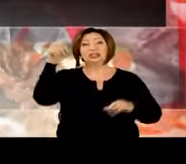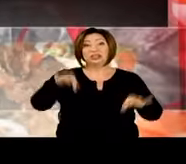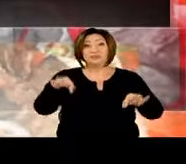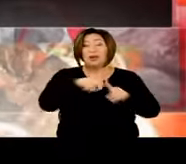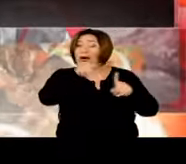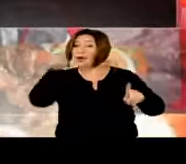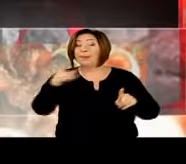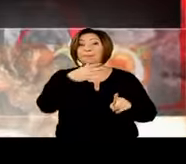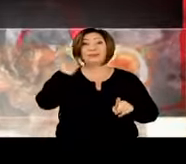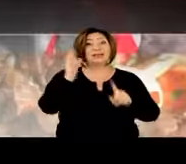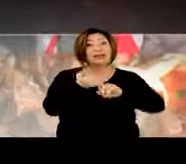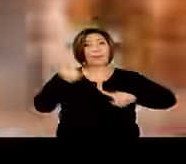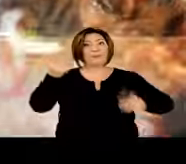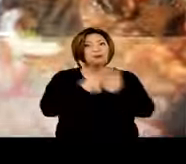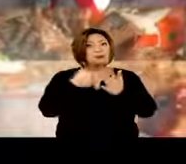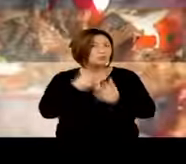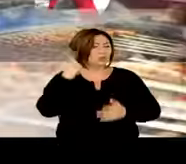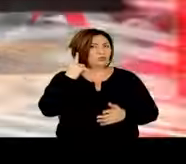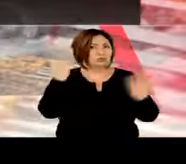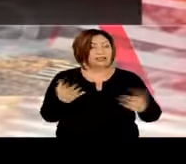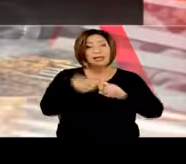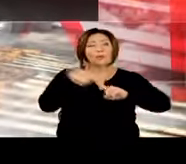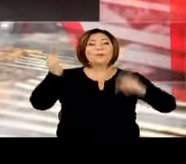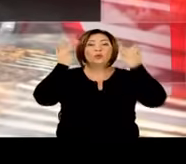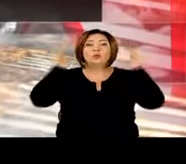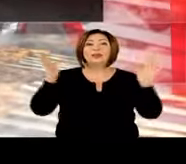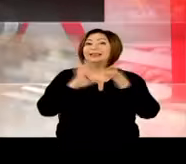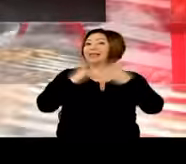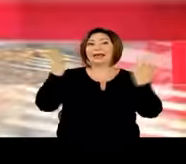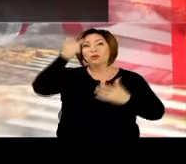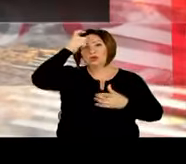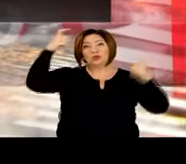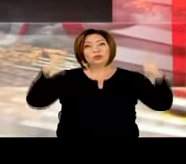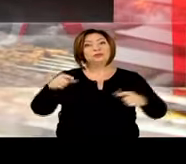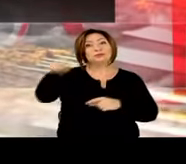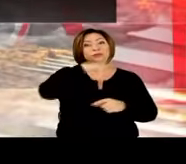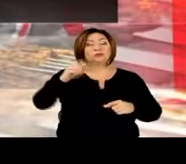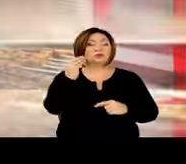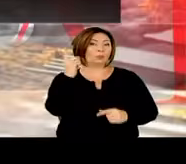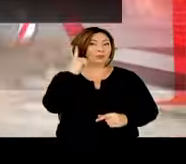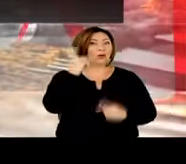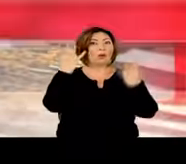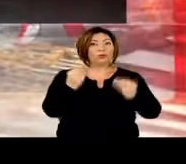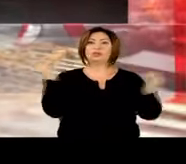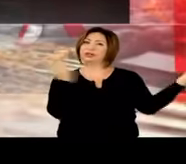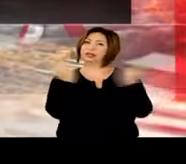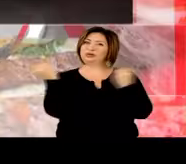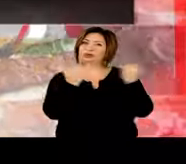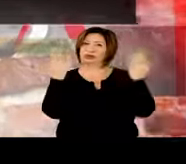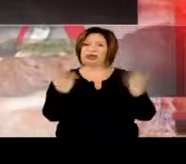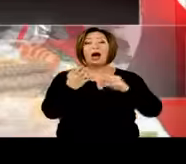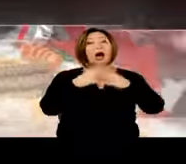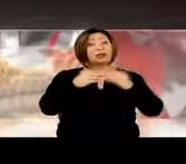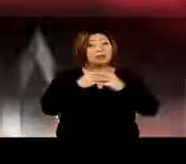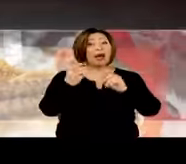Şimdiye kadar bilmediğimiz kebapların isimlerini duyacağız. Kebap kültürünün neden Türk toplumunda bu kadar ehemmiyete sahip olduğunu tartışacağız.